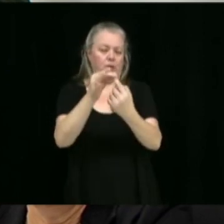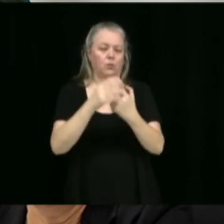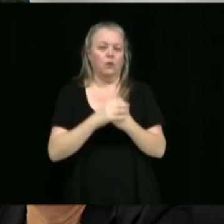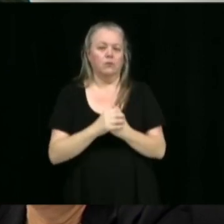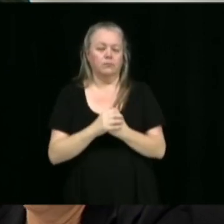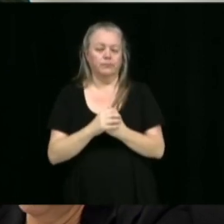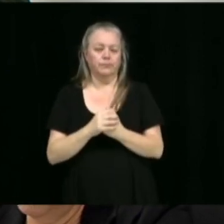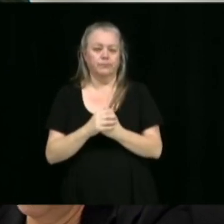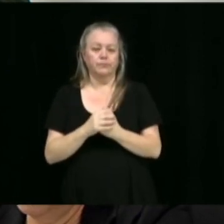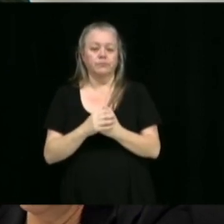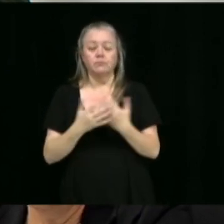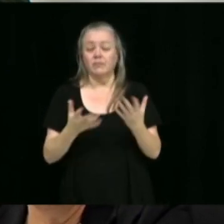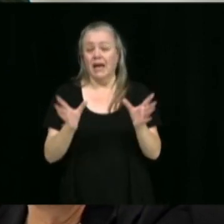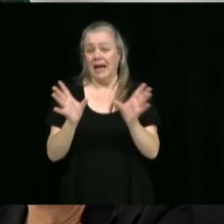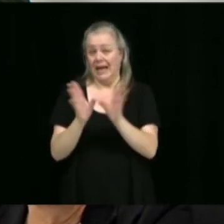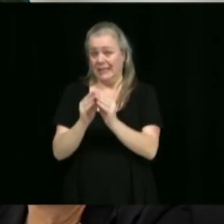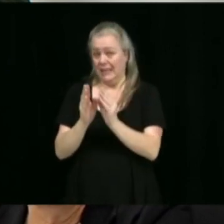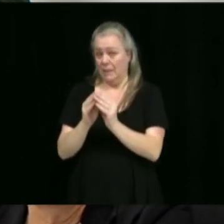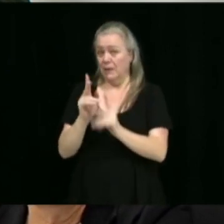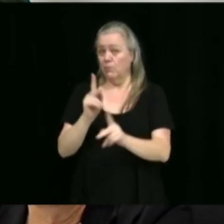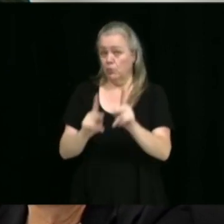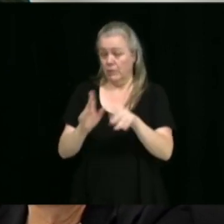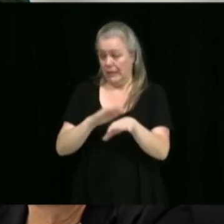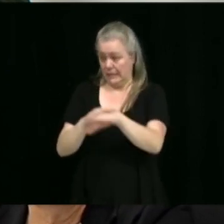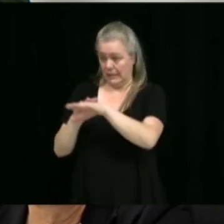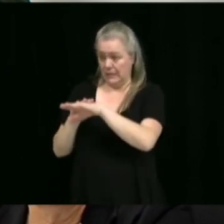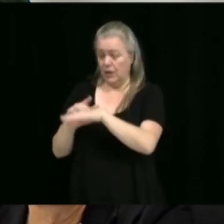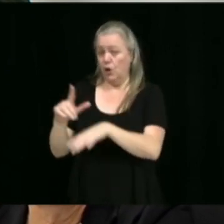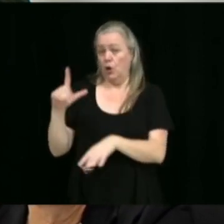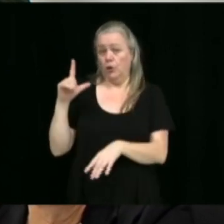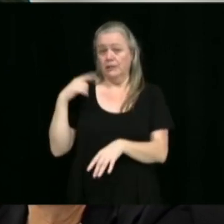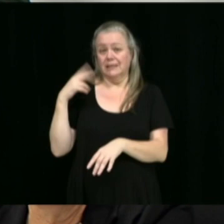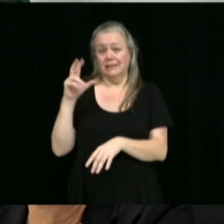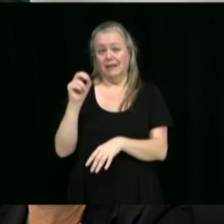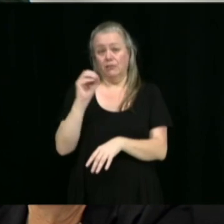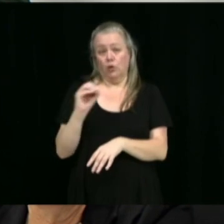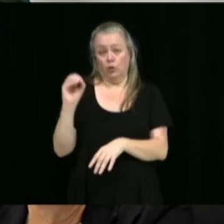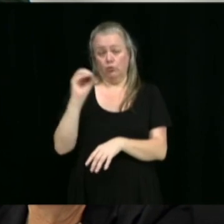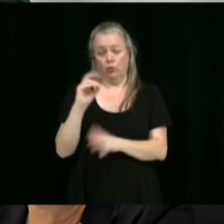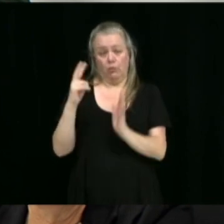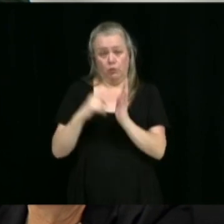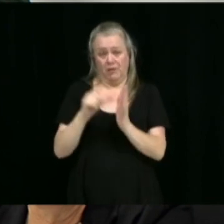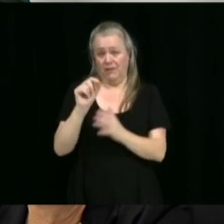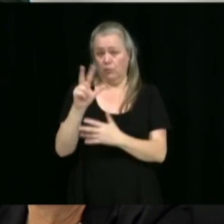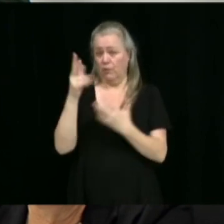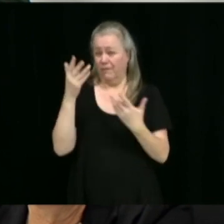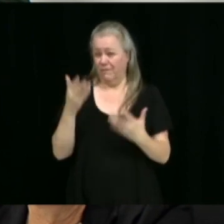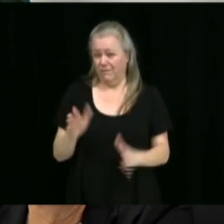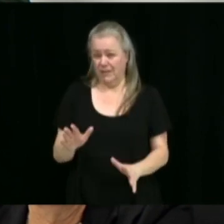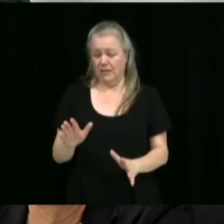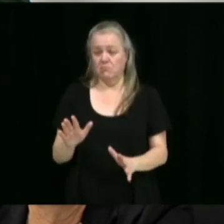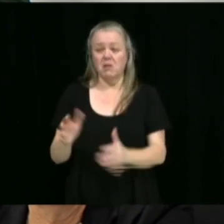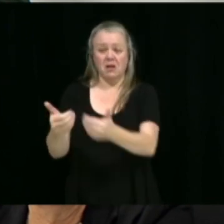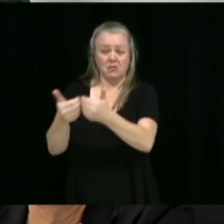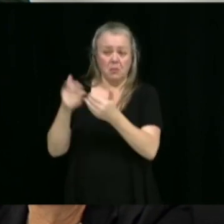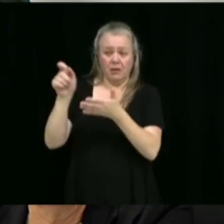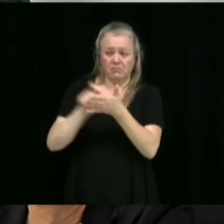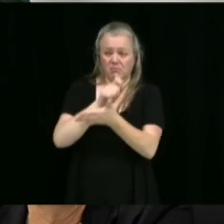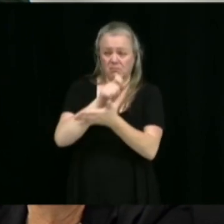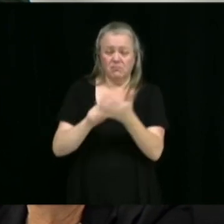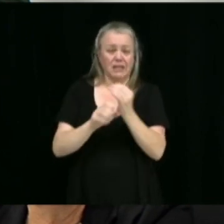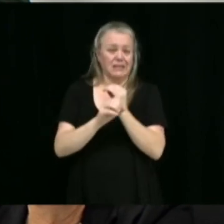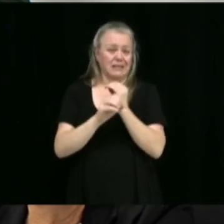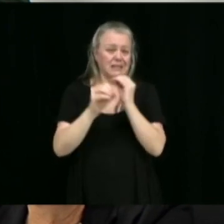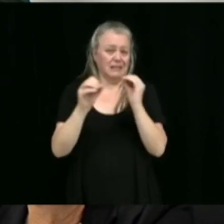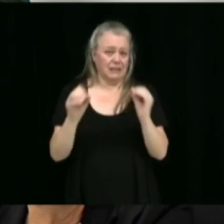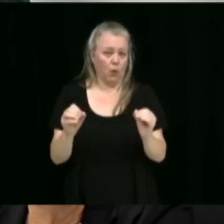vigueur. L'Assemblée publique de consultation ayant eu lieu le lundi 30 octobre 2023 et aucune demande d'approbation référendaire n'ayant été